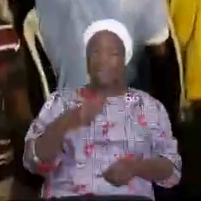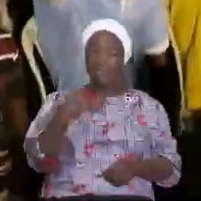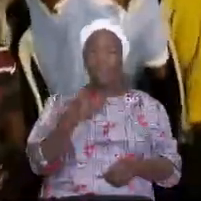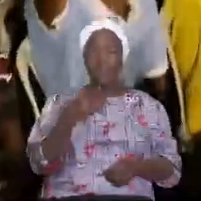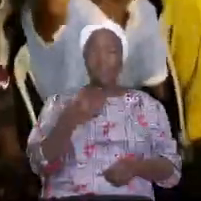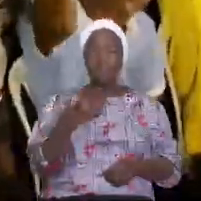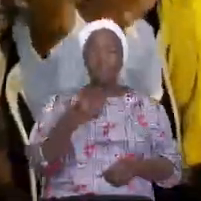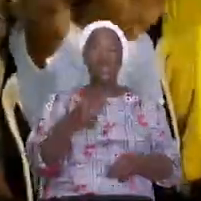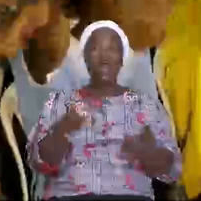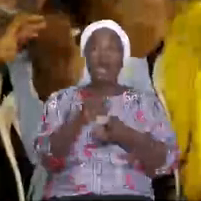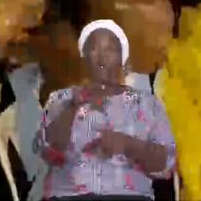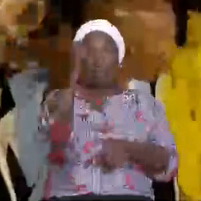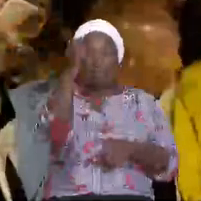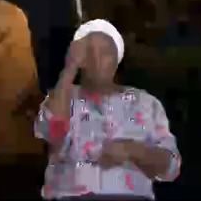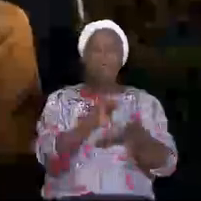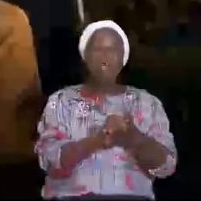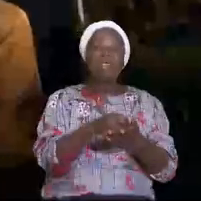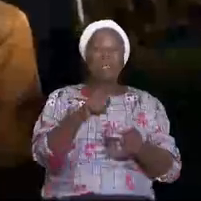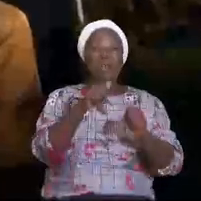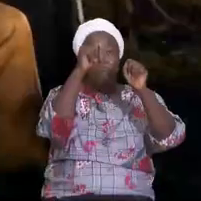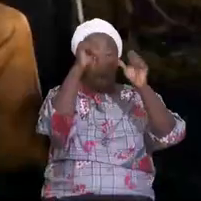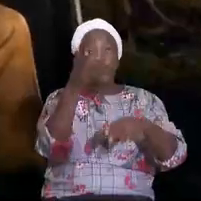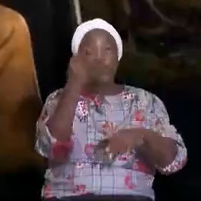En vérité, je vous le dis.